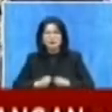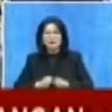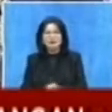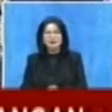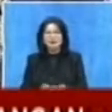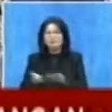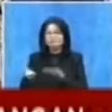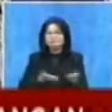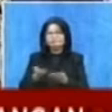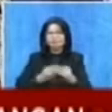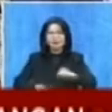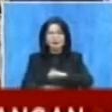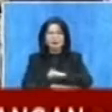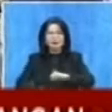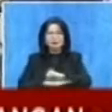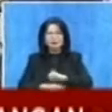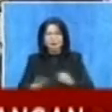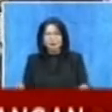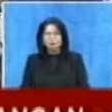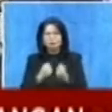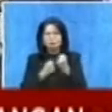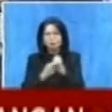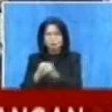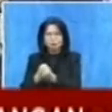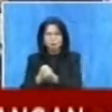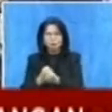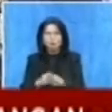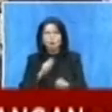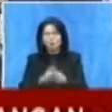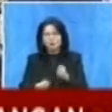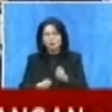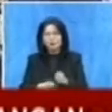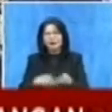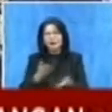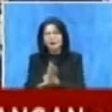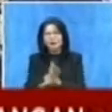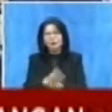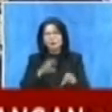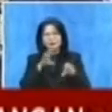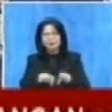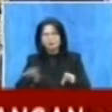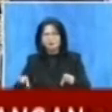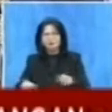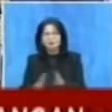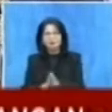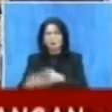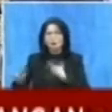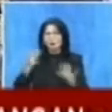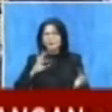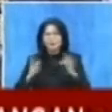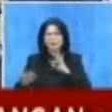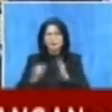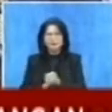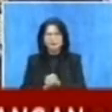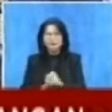dasar, mendukung peningkatan produktivitas melalui infrastruktur konektivitas dan mobilitas,